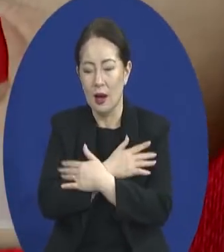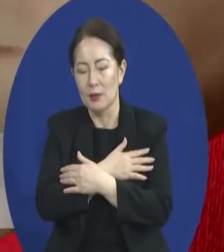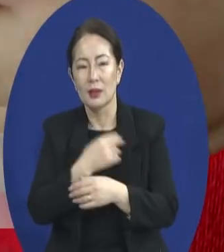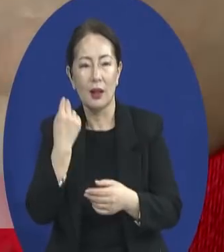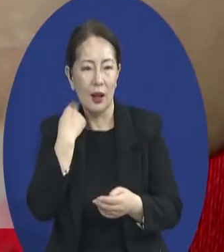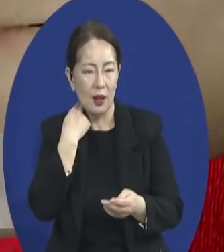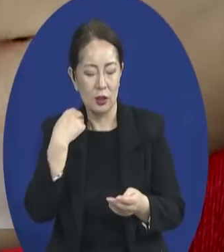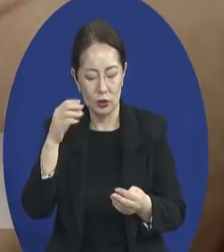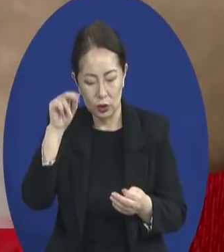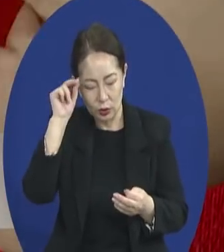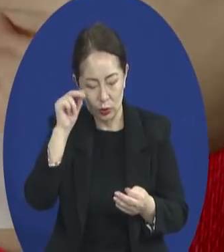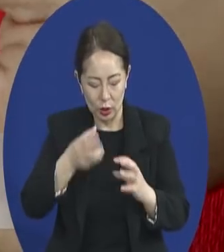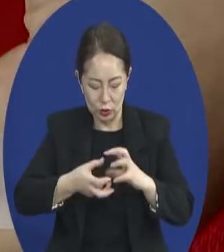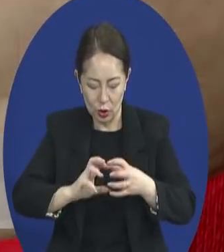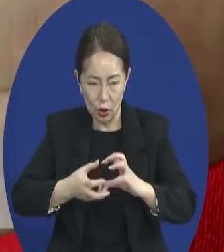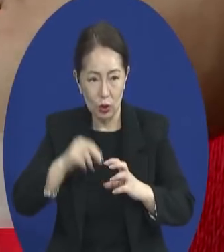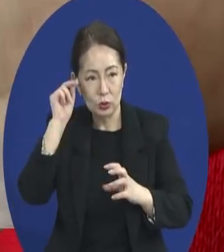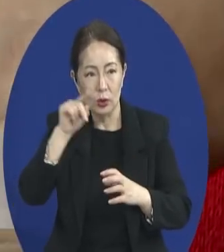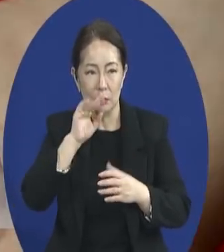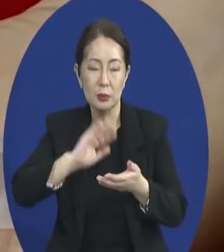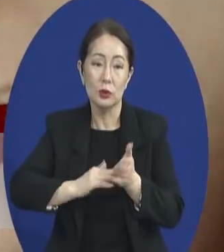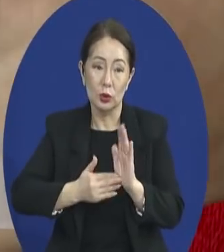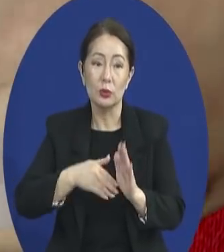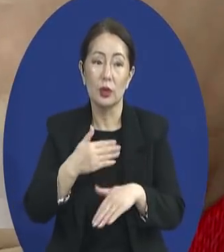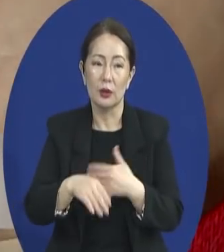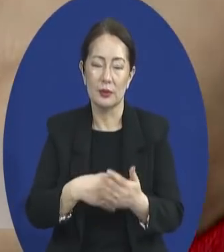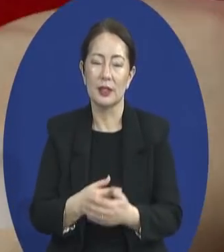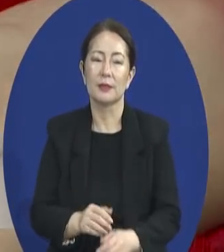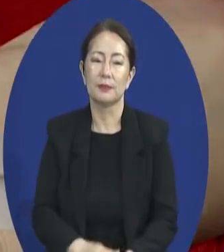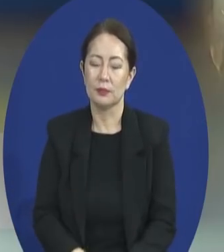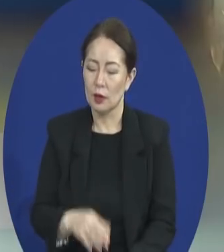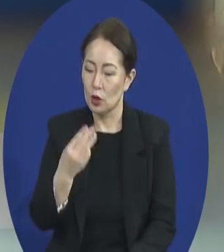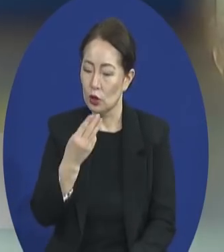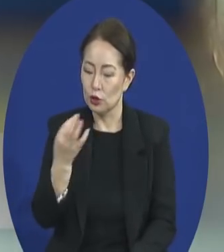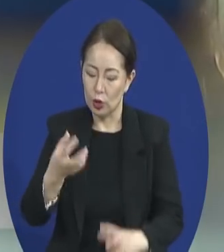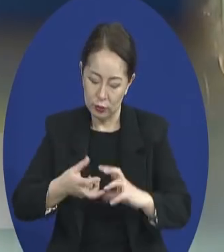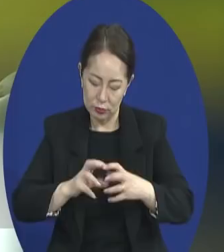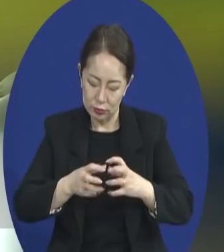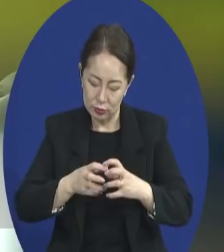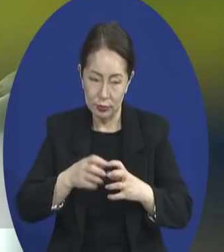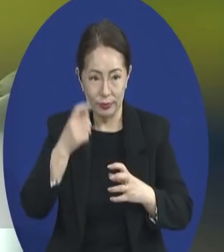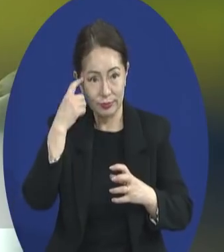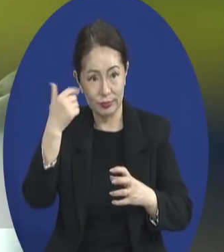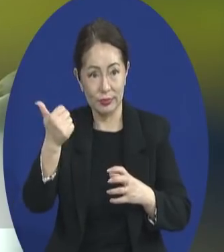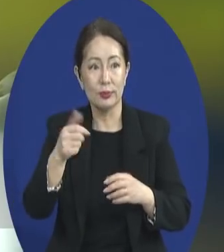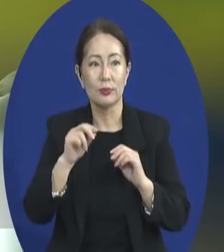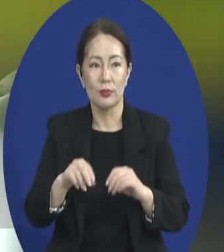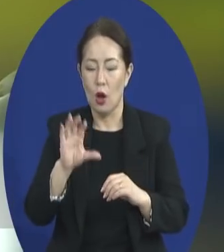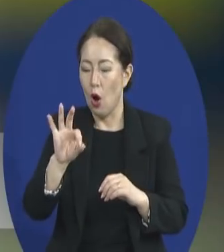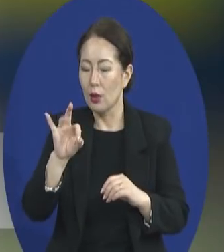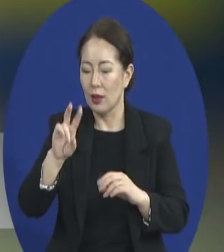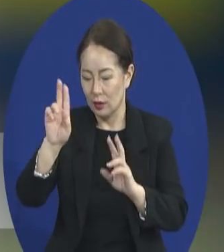хэл сурч мөн шоо эвлүүлж сурахаар төлөвлөжээ. Ер нь бол шоо эвлүүлэхээр IQ сайтай болдог. Тэгээ онлайнаар